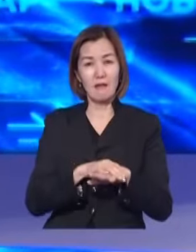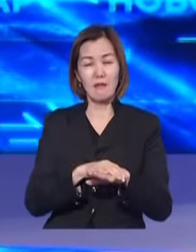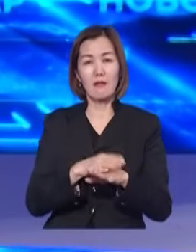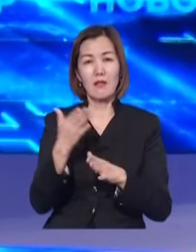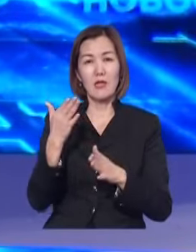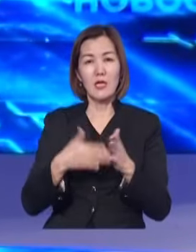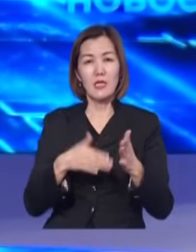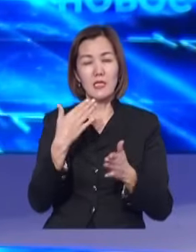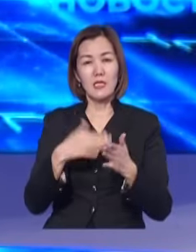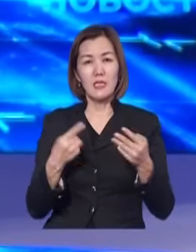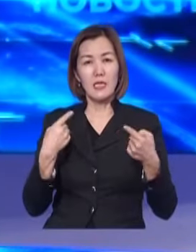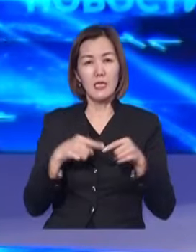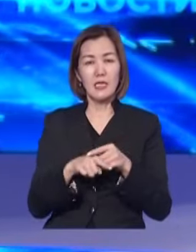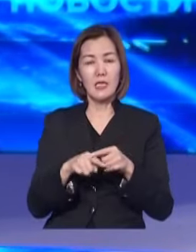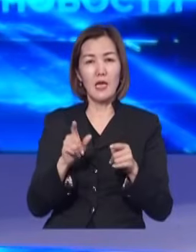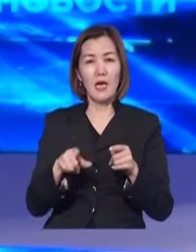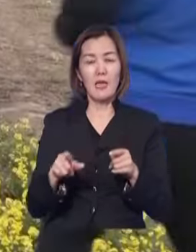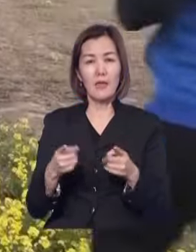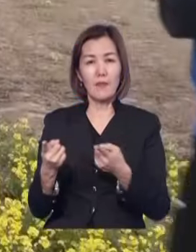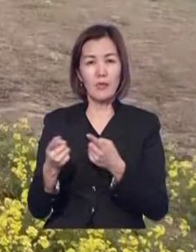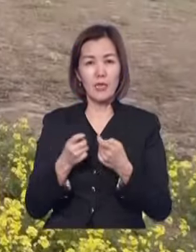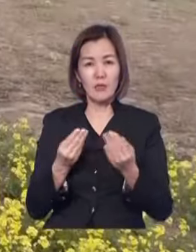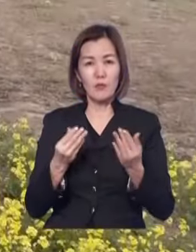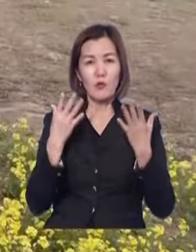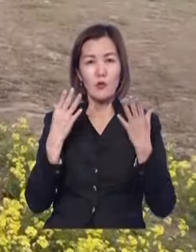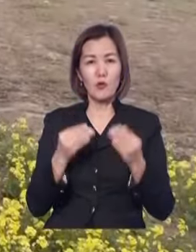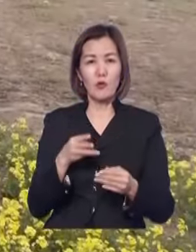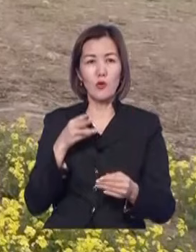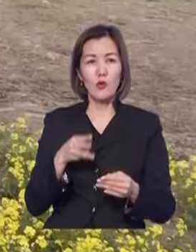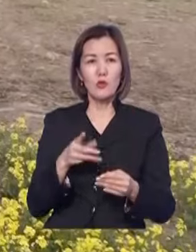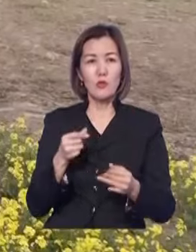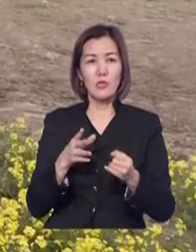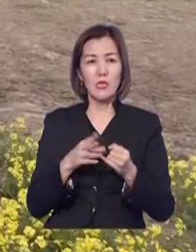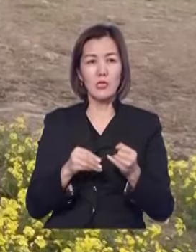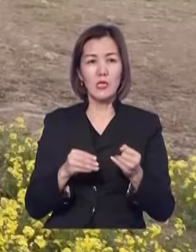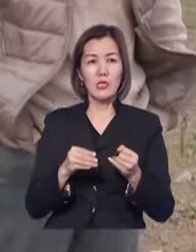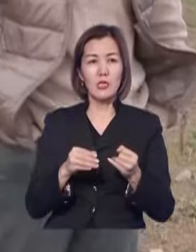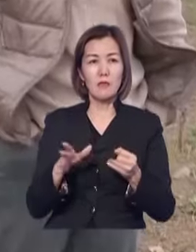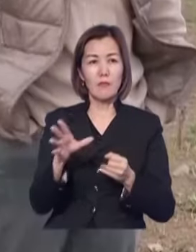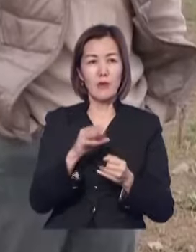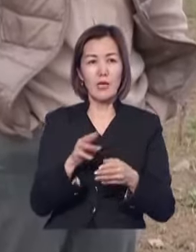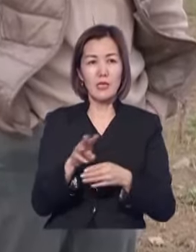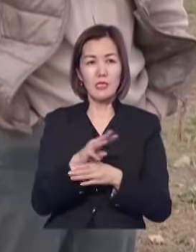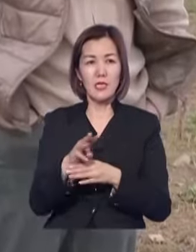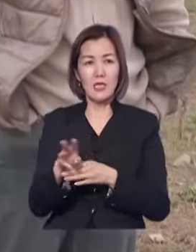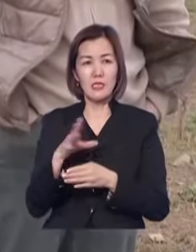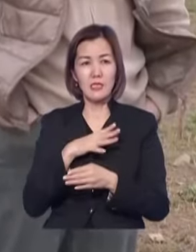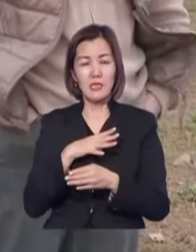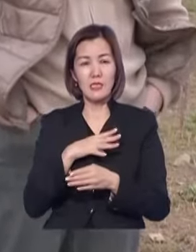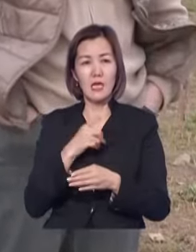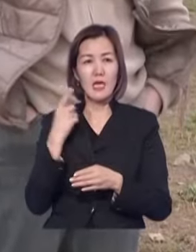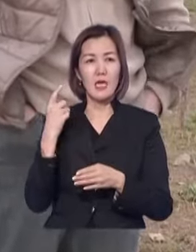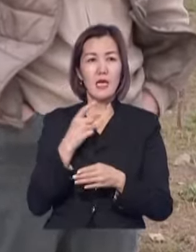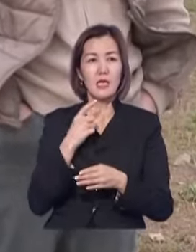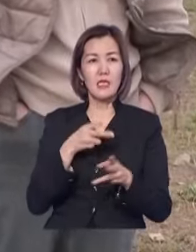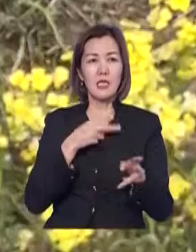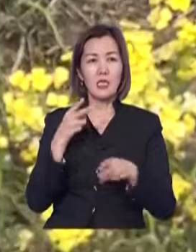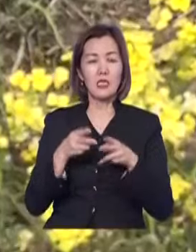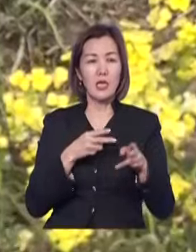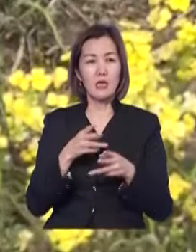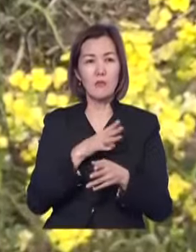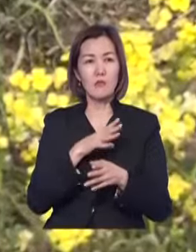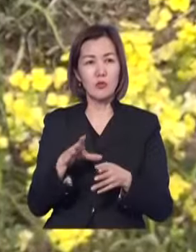арнайы техника мен адам күші жұмылдырылып, бүгінге 3,000 гектарға жуық аумақ заласыздандырылды. Шаруалардан шағым түсіп жатқан